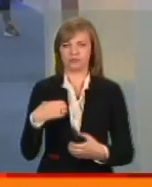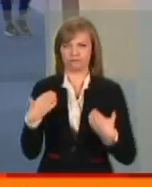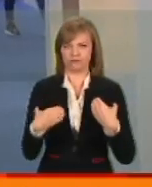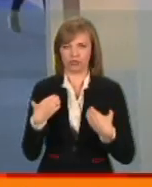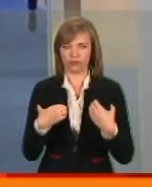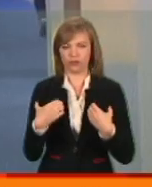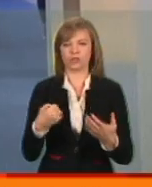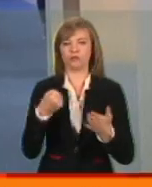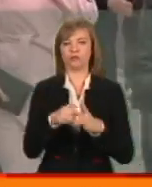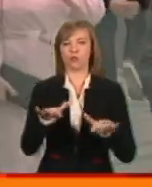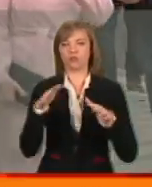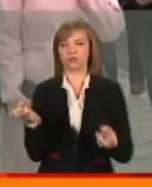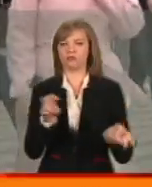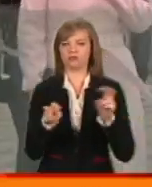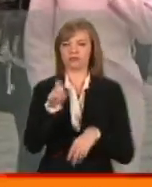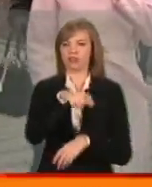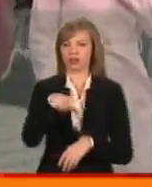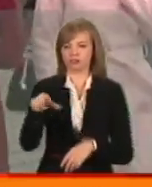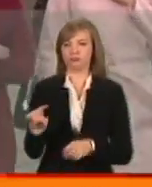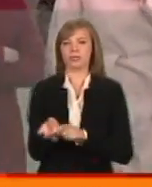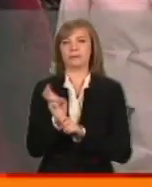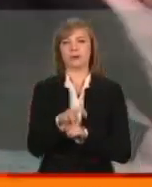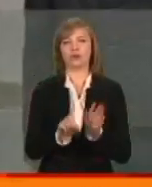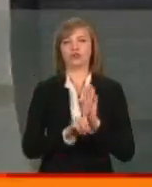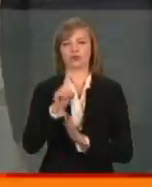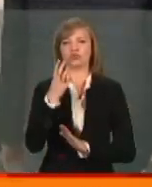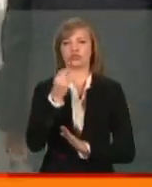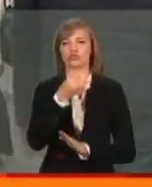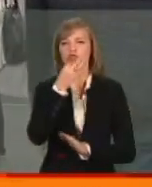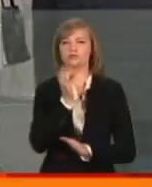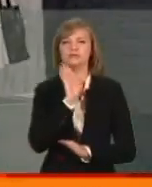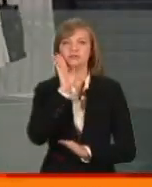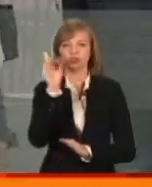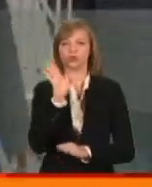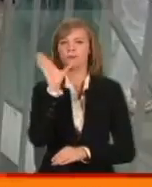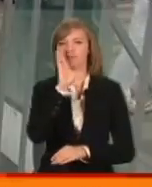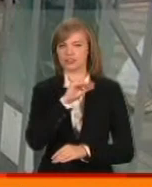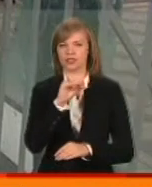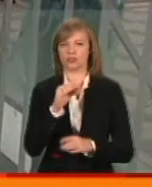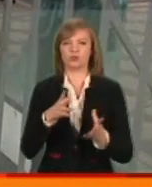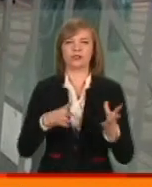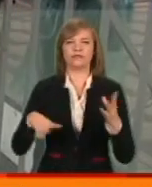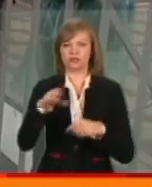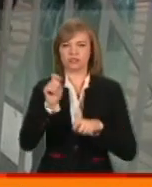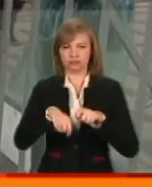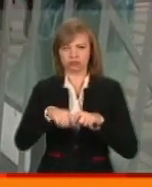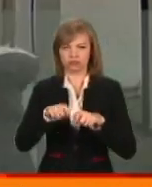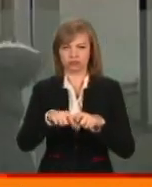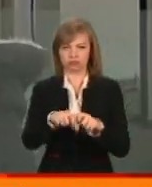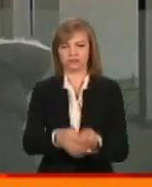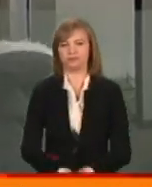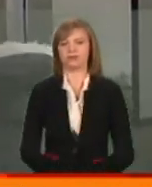хвилювання. До зали збираються глядачі, приходити вони почали ще засвітла, аби встигнути подолати всі кордони